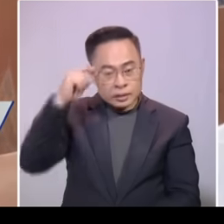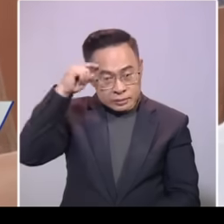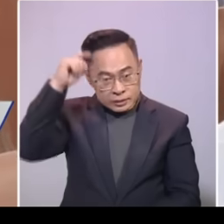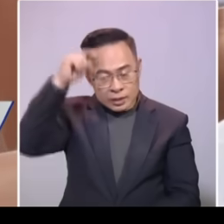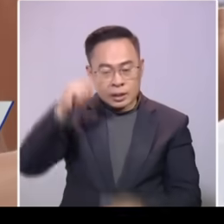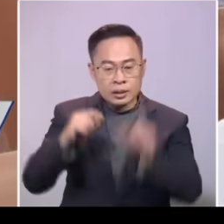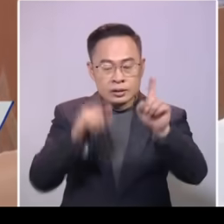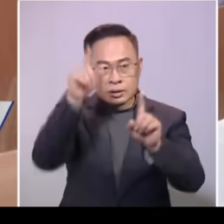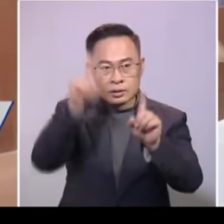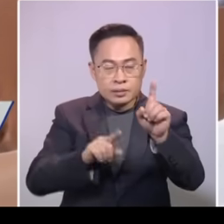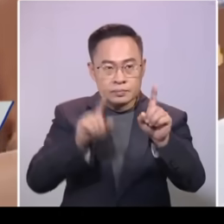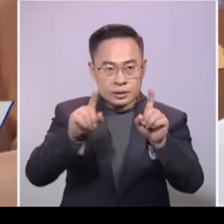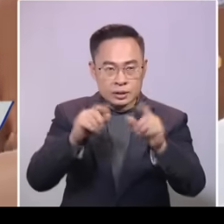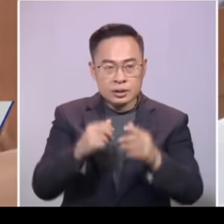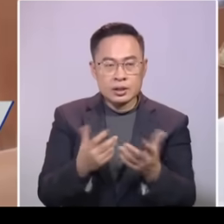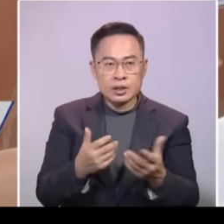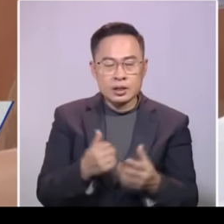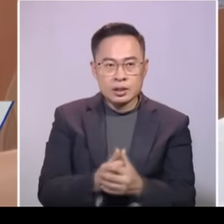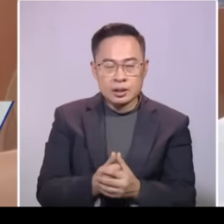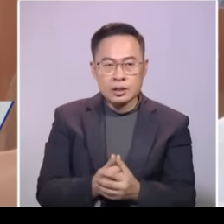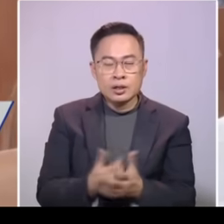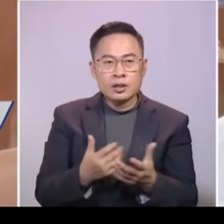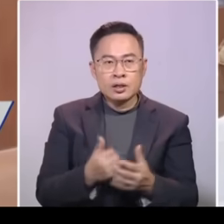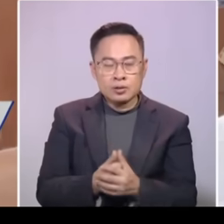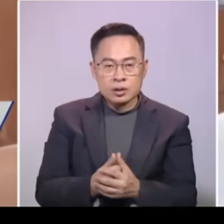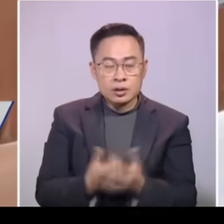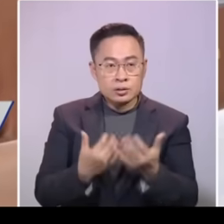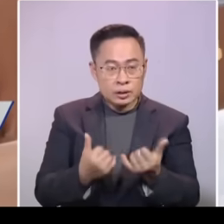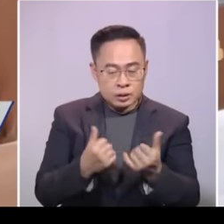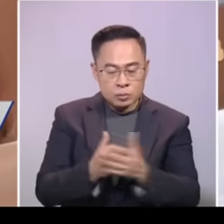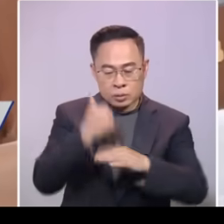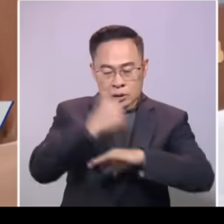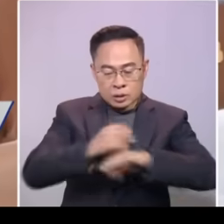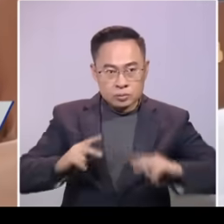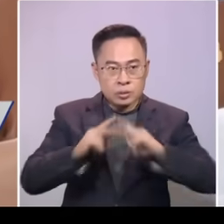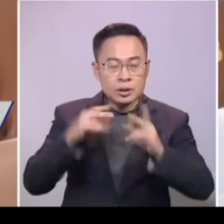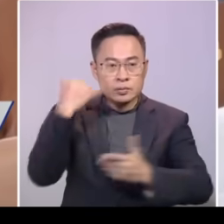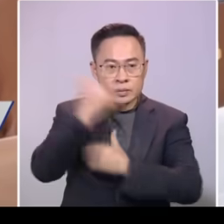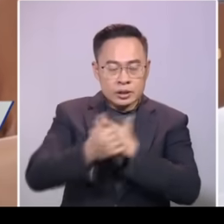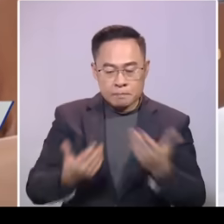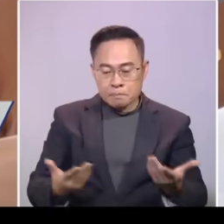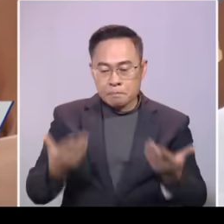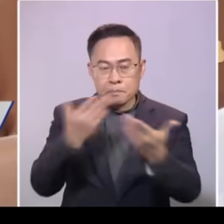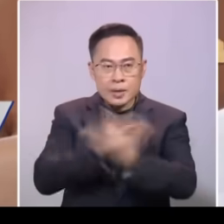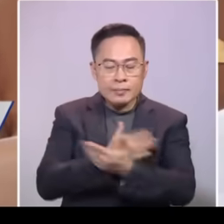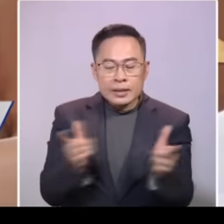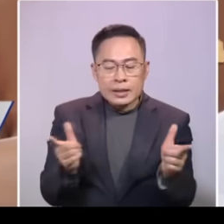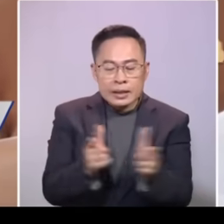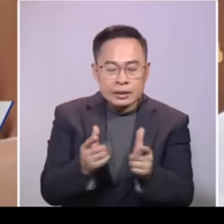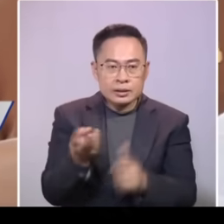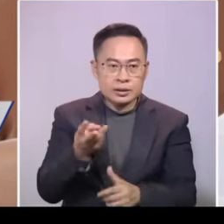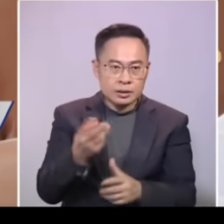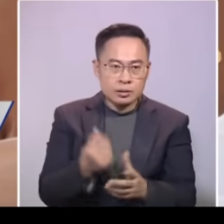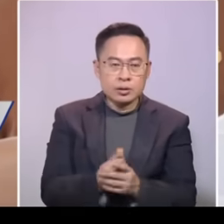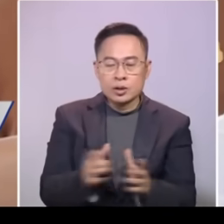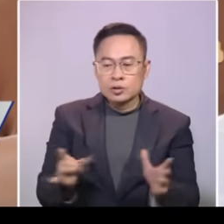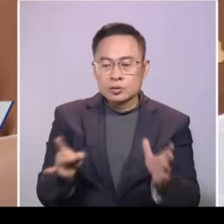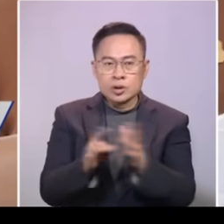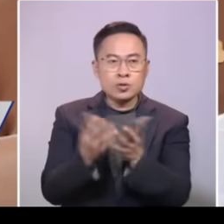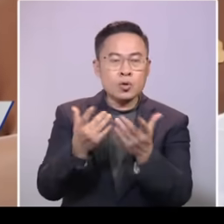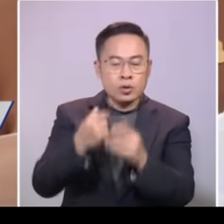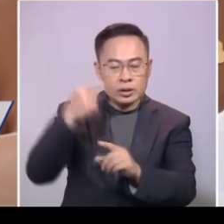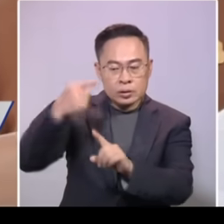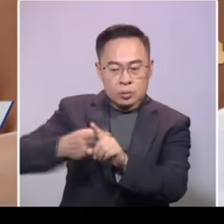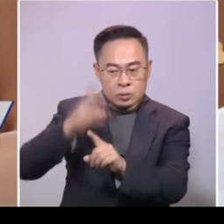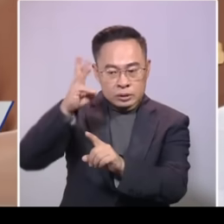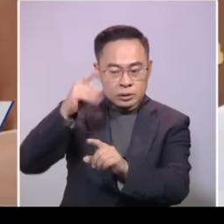รัฐมนตรีต่างประเทศเนี่ย 1ยังไม่ชัดเจน 2ก็คือว่าดูเหมือนแล้วจะจะไม่ใช่ปรับใหญ่ปรับใหญ่อีกครั้งนึงเผลอๆอาจจะเป็นอีกประมาณ